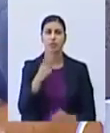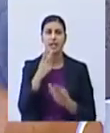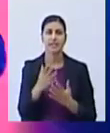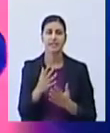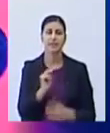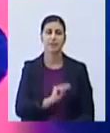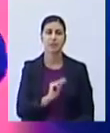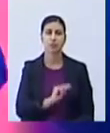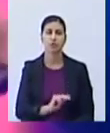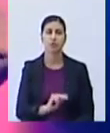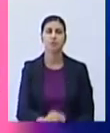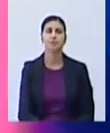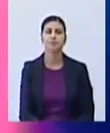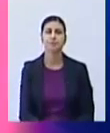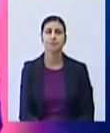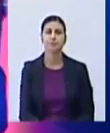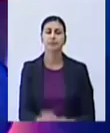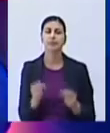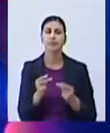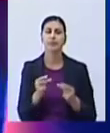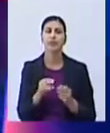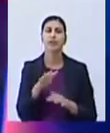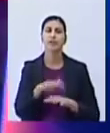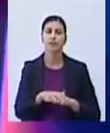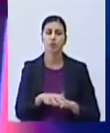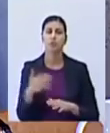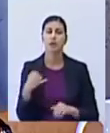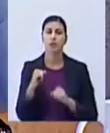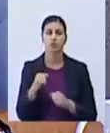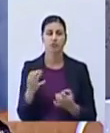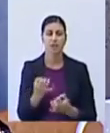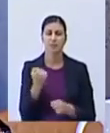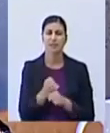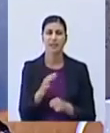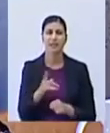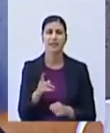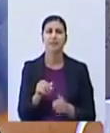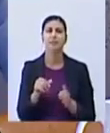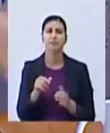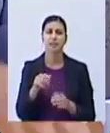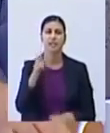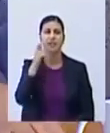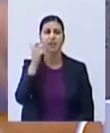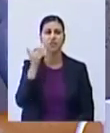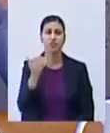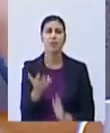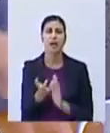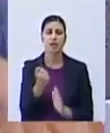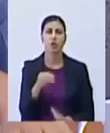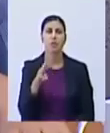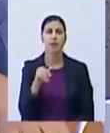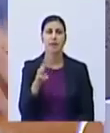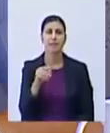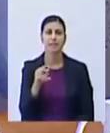სახელმწიფო სამუშაოების საპარტნიორო ფონდიც ეს საპარტნიორო ფონდი არაფერს არაკეთებს ამ საპარტნიორო ფონდმა შემოკარგო ბიძინა ივანიშვილმა აიღო